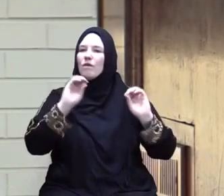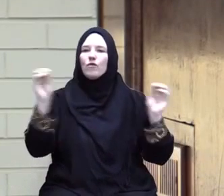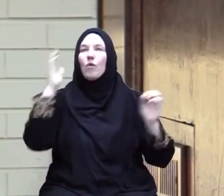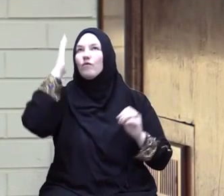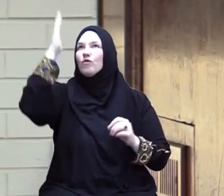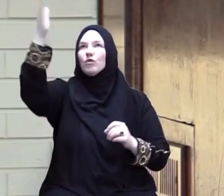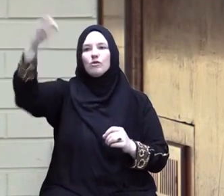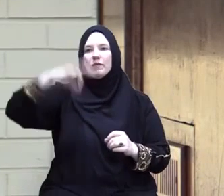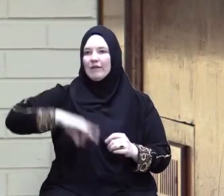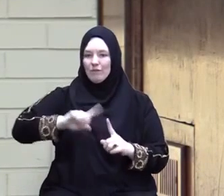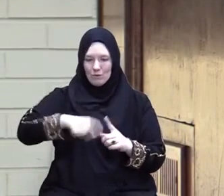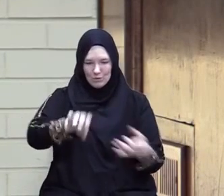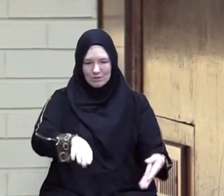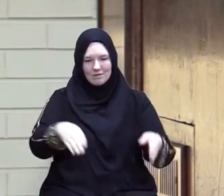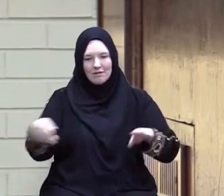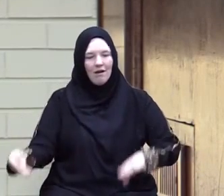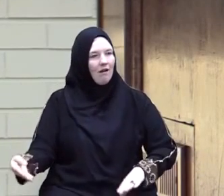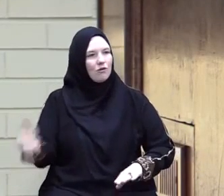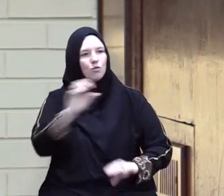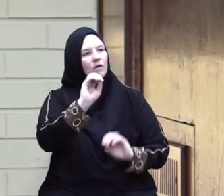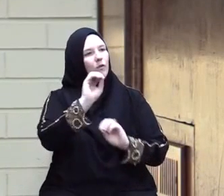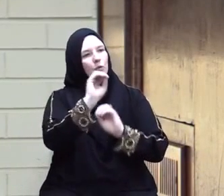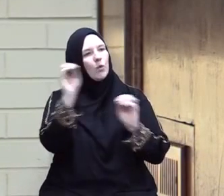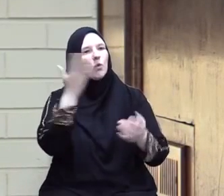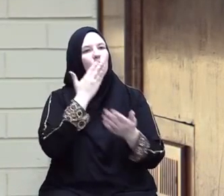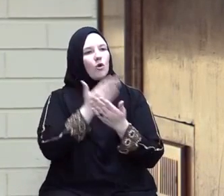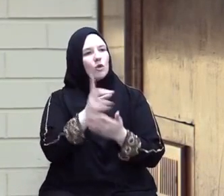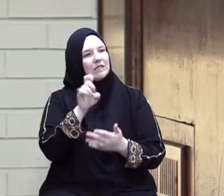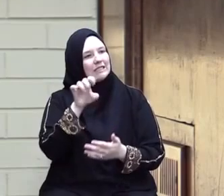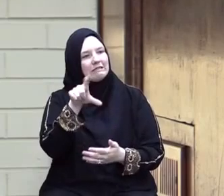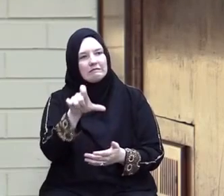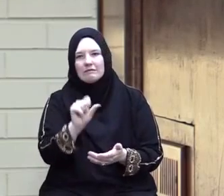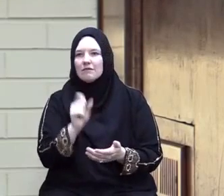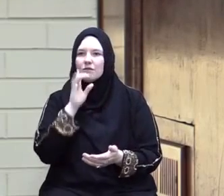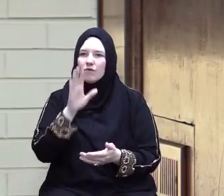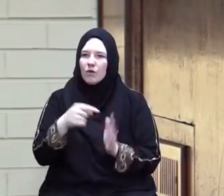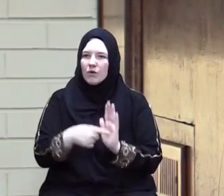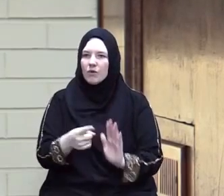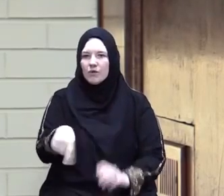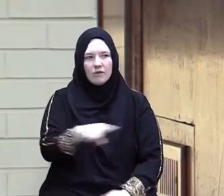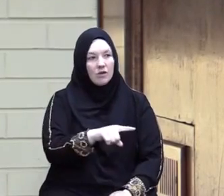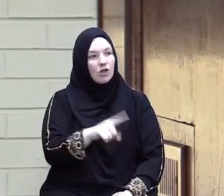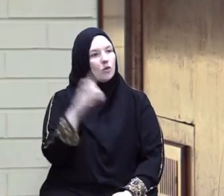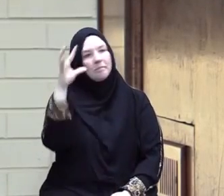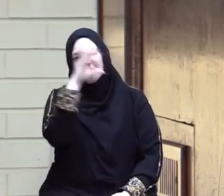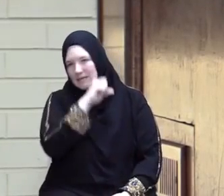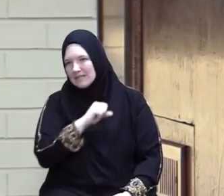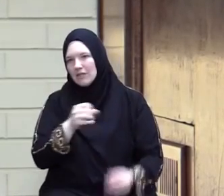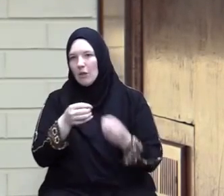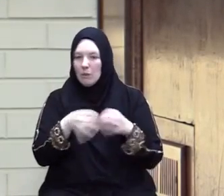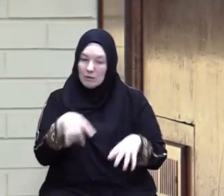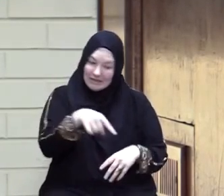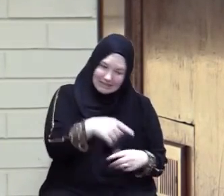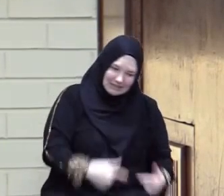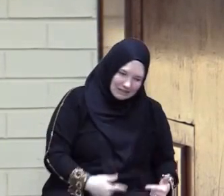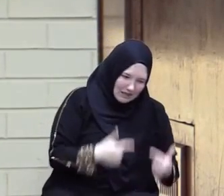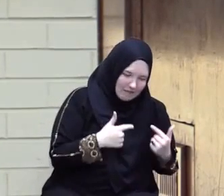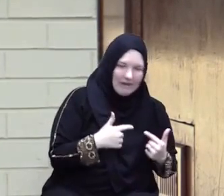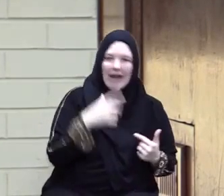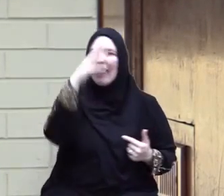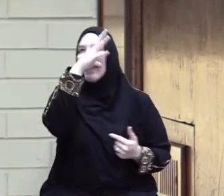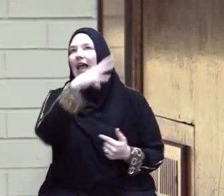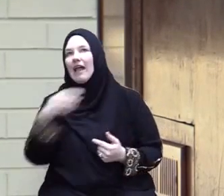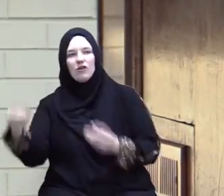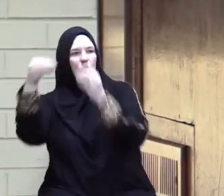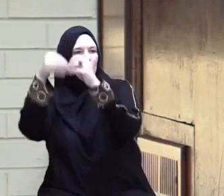الدُّنْيَا وَالْآخِرَةِ ذَلِكَ هُوَ الْخُسْرَانُ الْمُبِينَ. You miss and lose this life and the hereafter